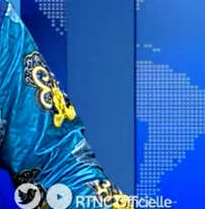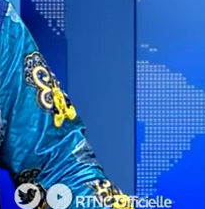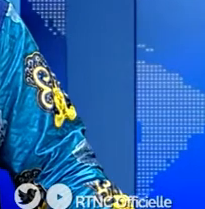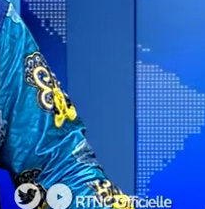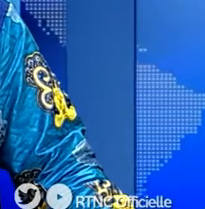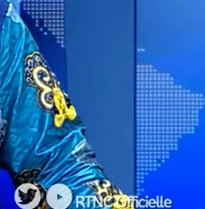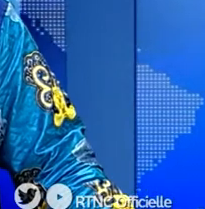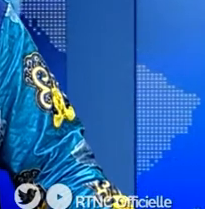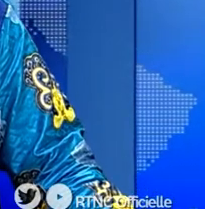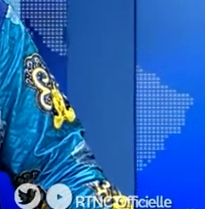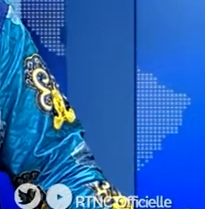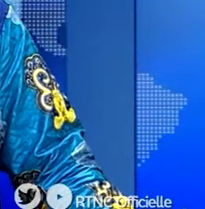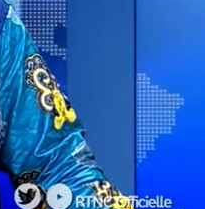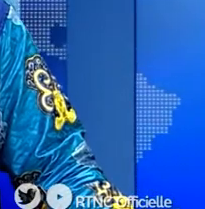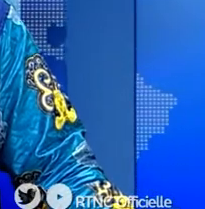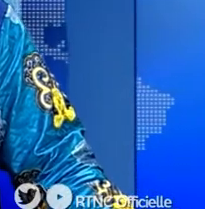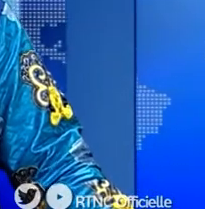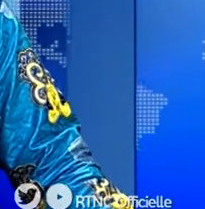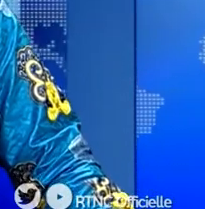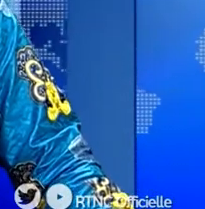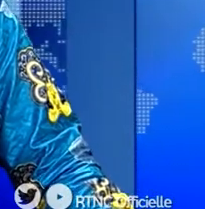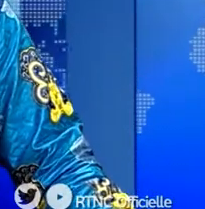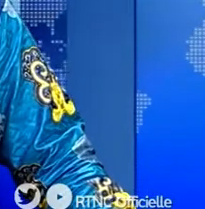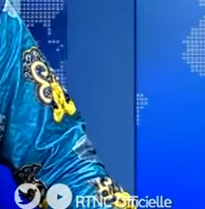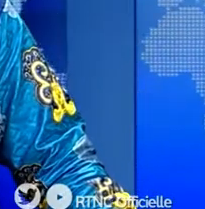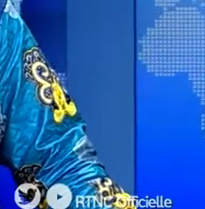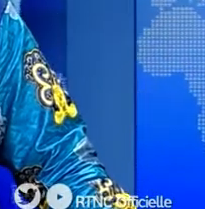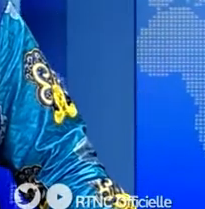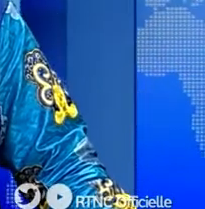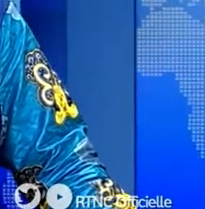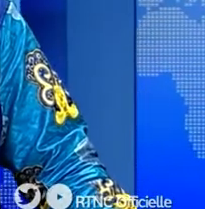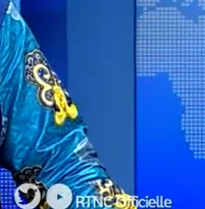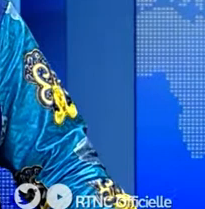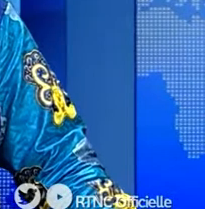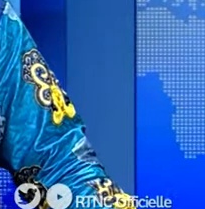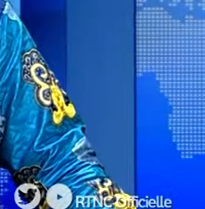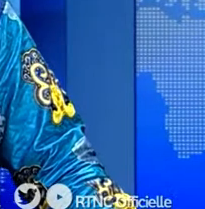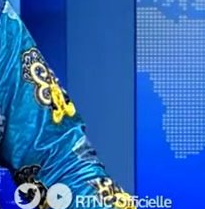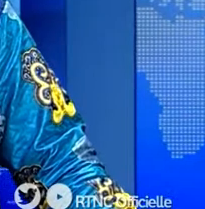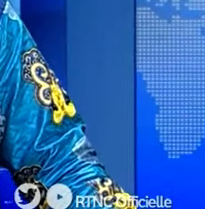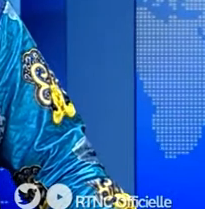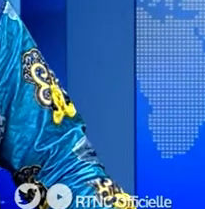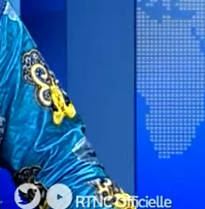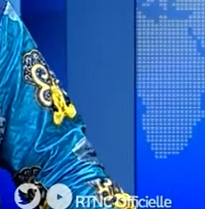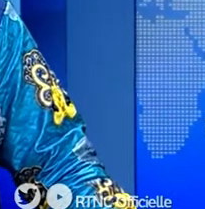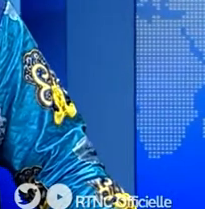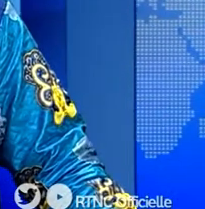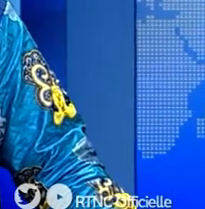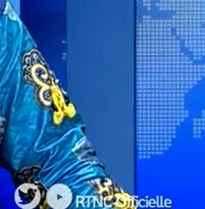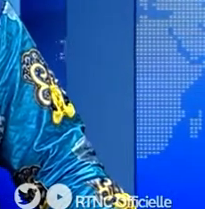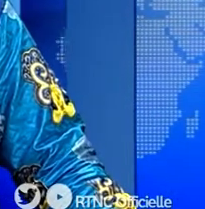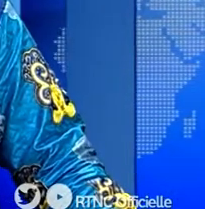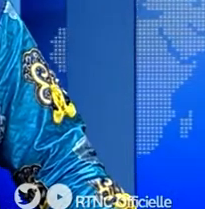et tribaliste a pris de l'ampleur dans le pays. Nous devions comprendre dans sa grandeur, dans sa profondeur, ce que c'est une